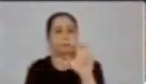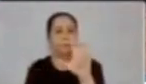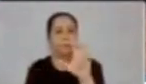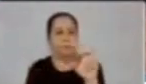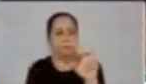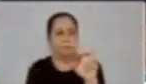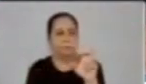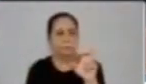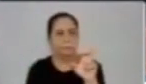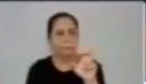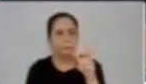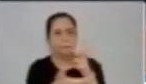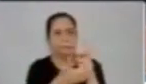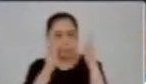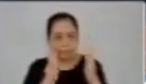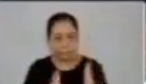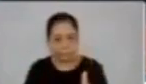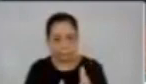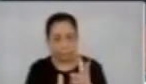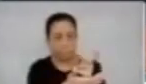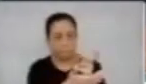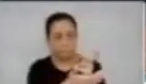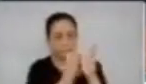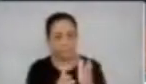nakatakda ninyong bilhin?